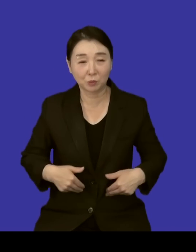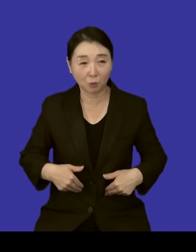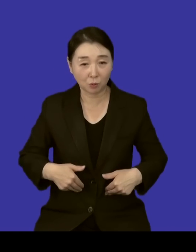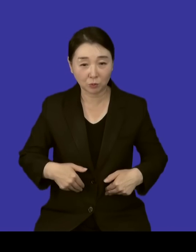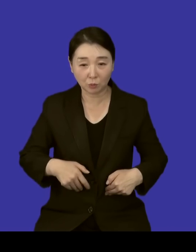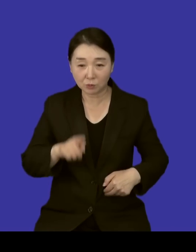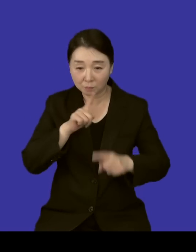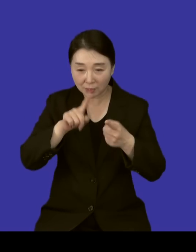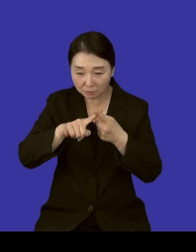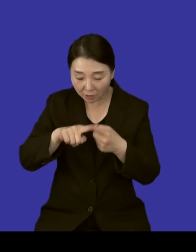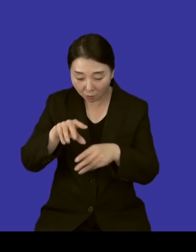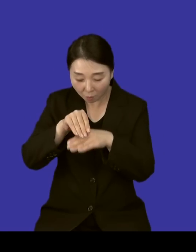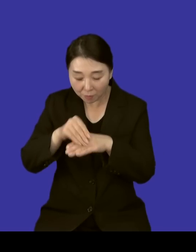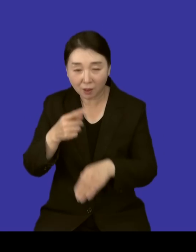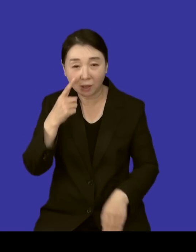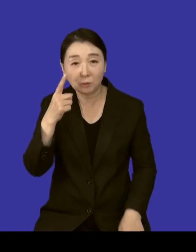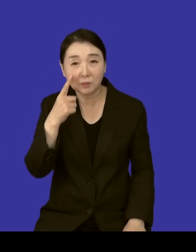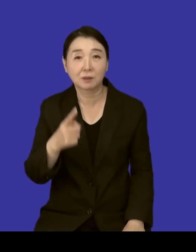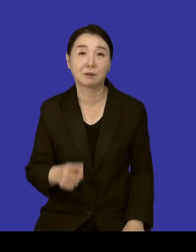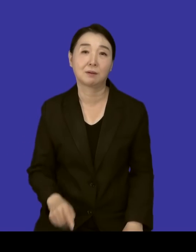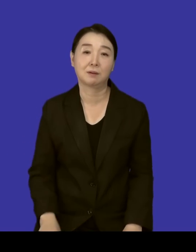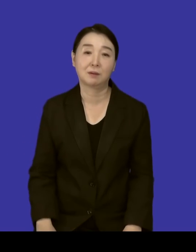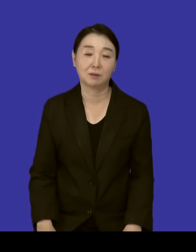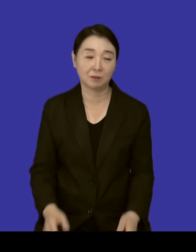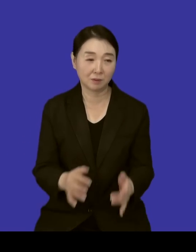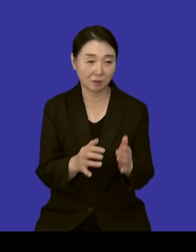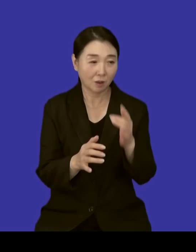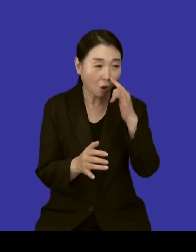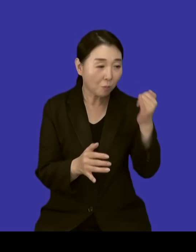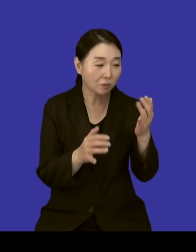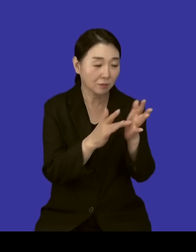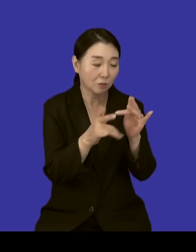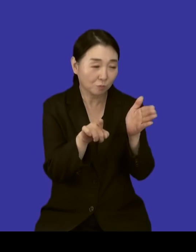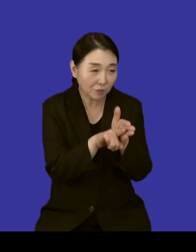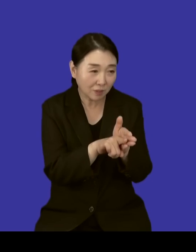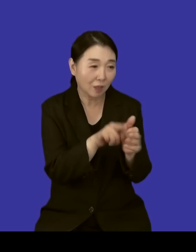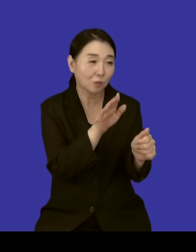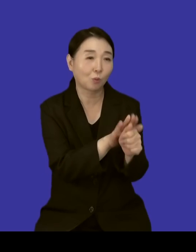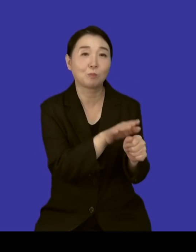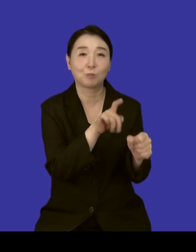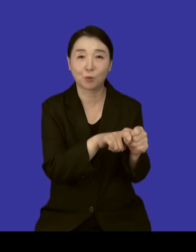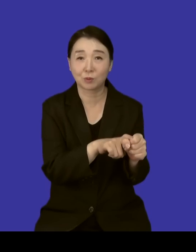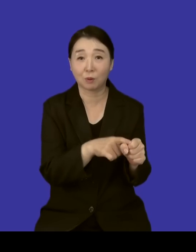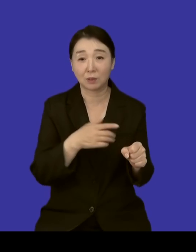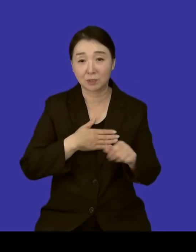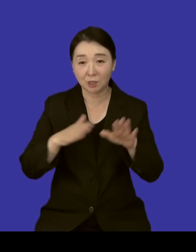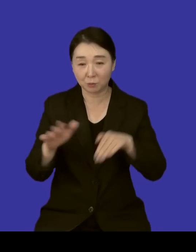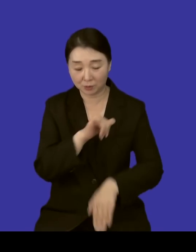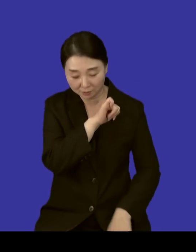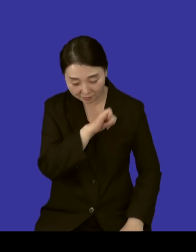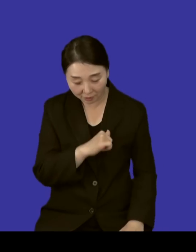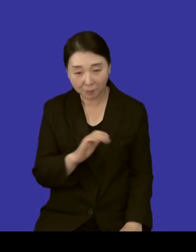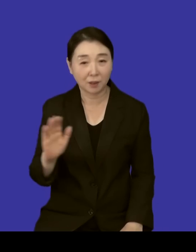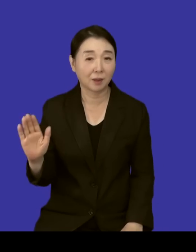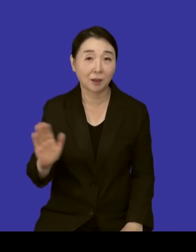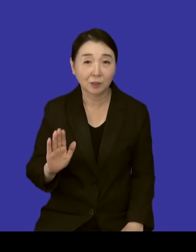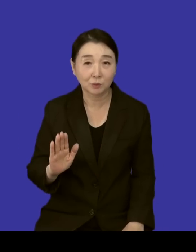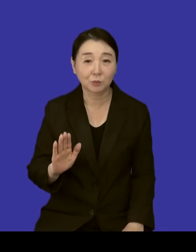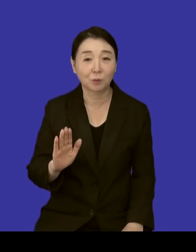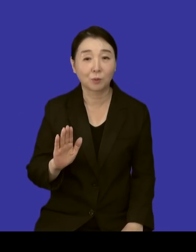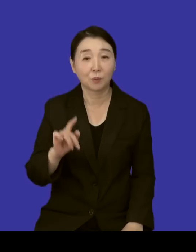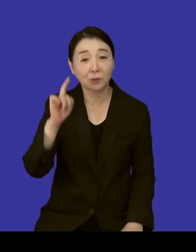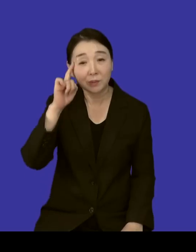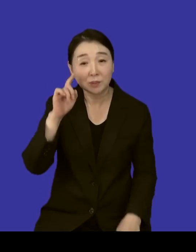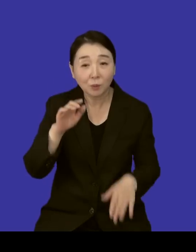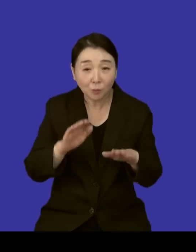정말 예수 믿게 하기 위해서 내가 이제부터는 참기보다는 이제